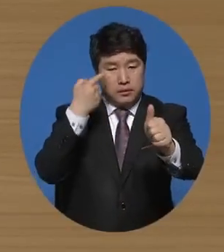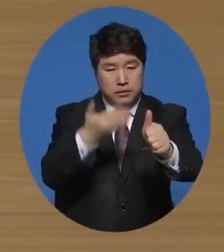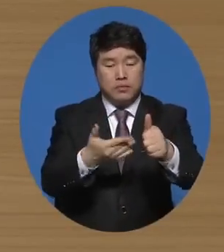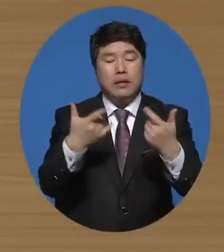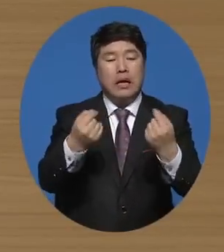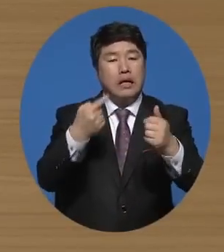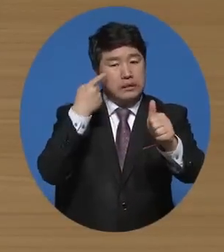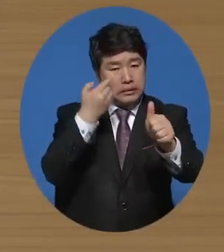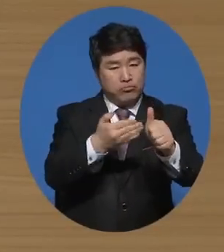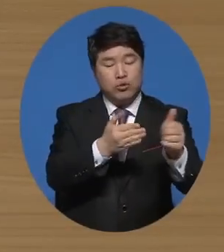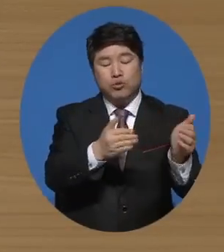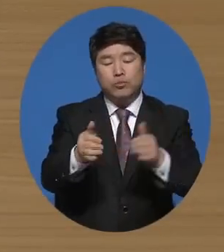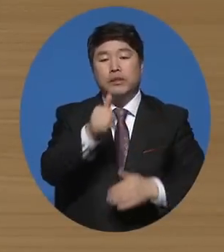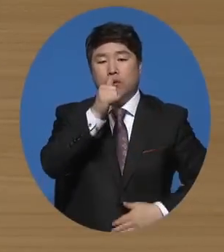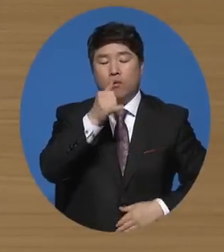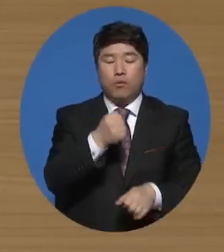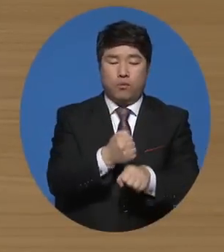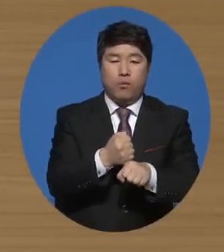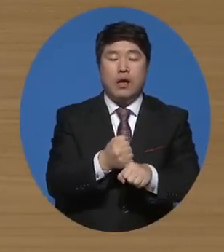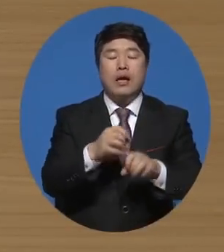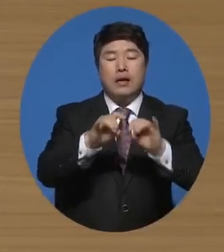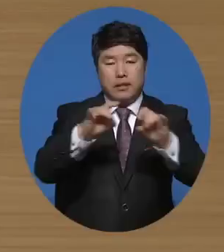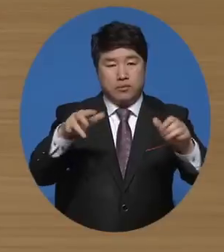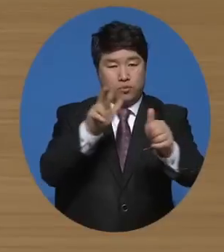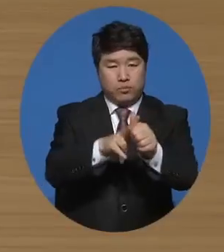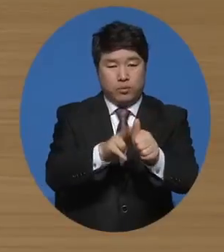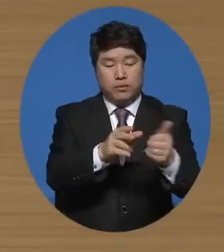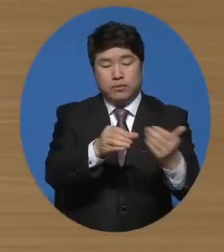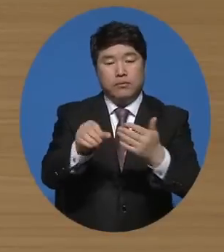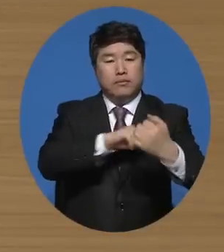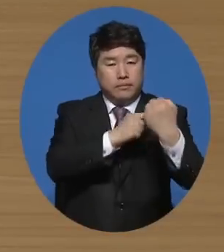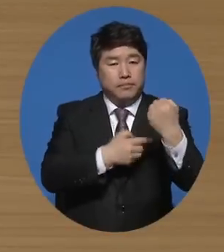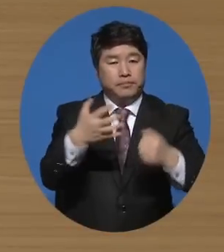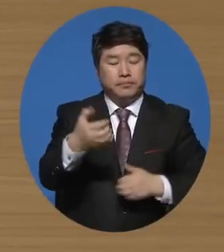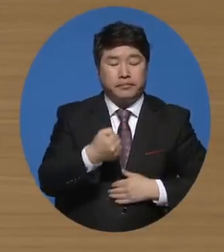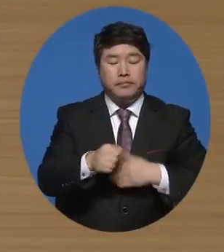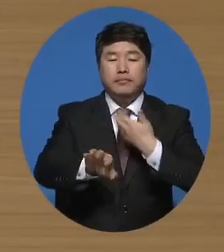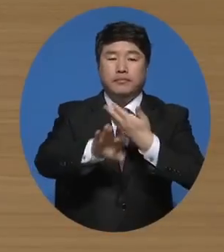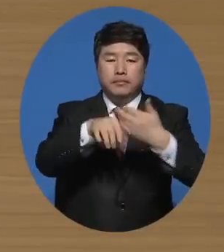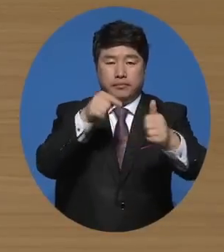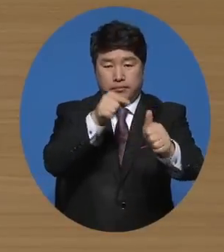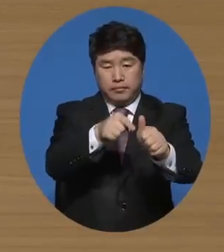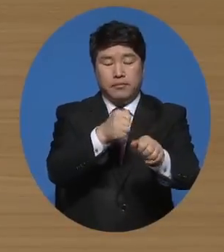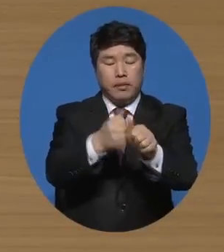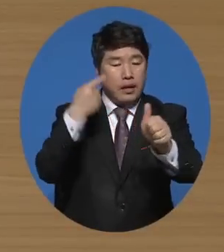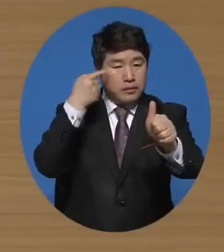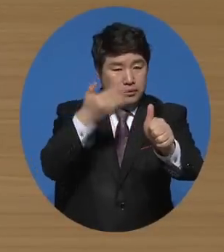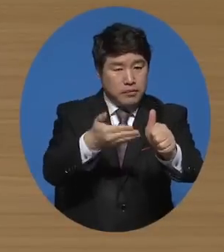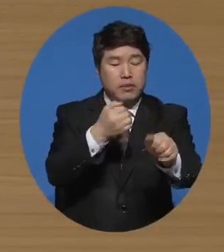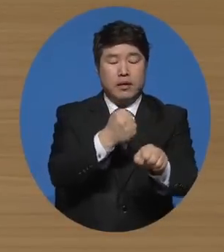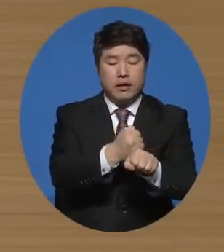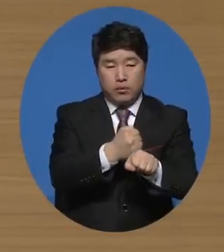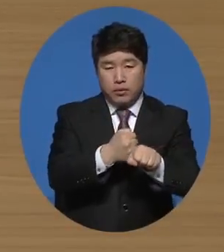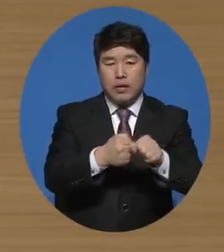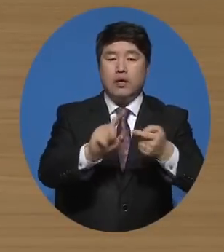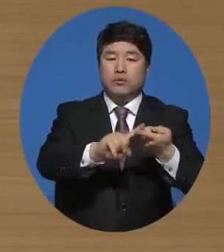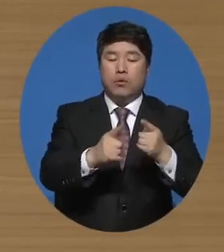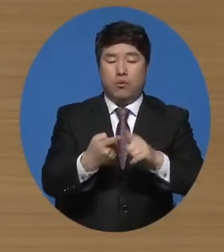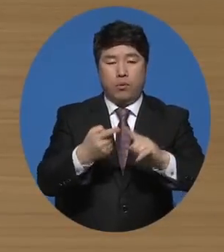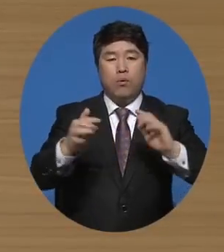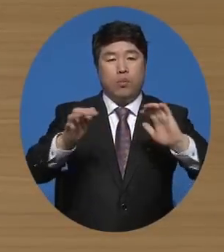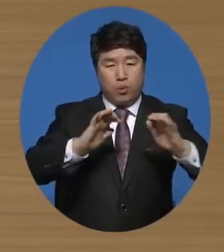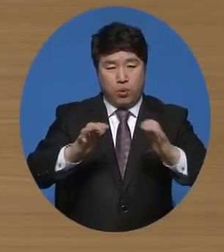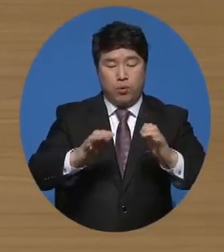공통 질문이 마련돼 있고요 각 후보가 주도권을 갖고 상대 후보에게 질문을 던지는 어 상호 토론